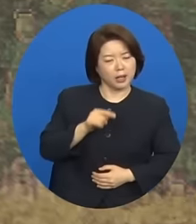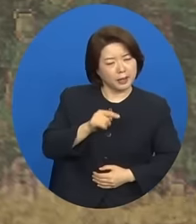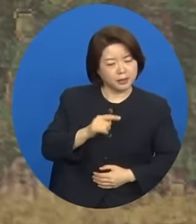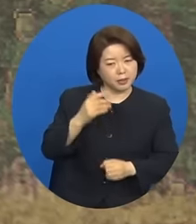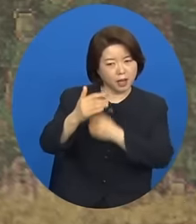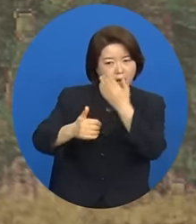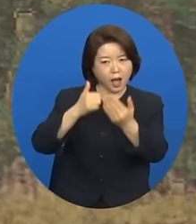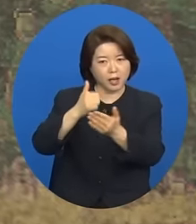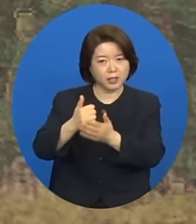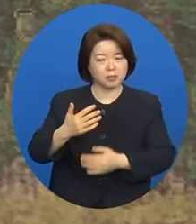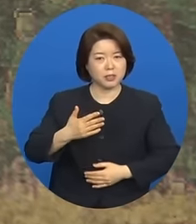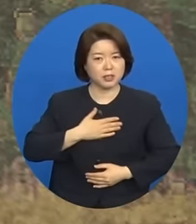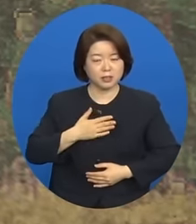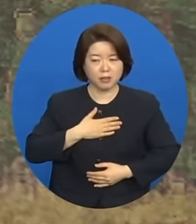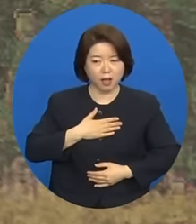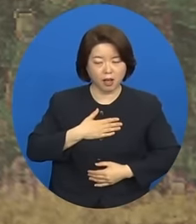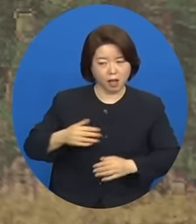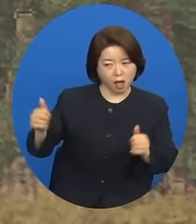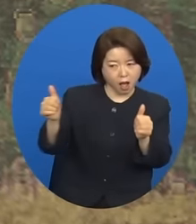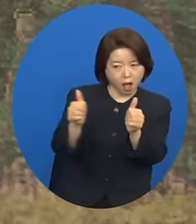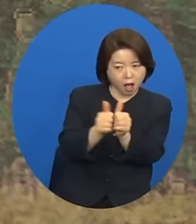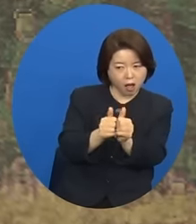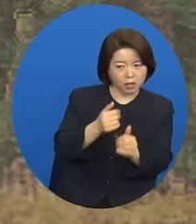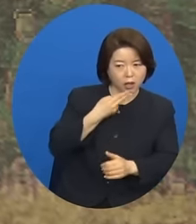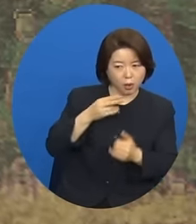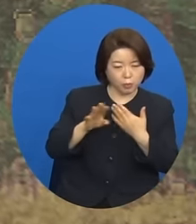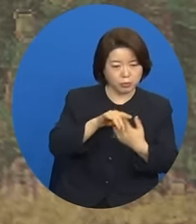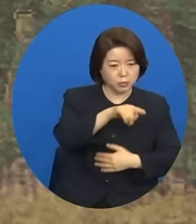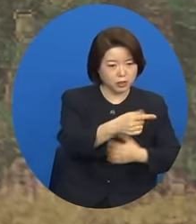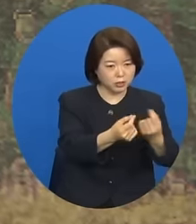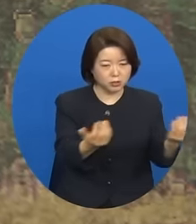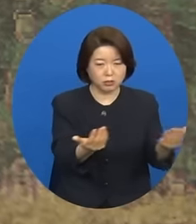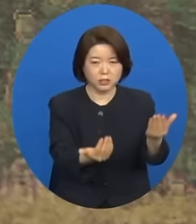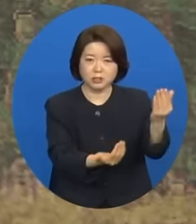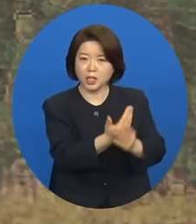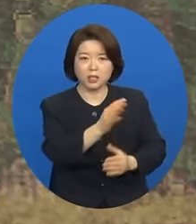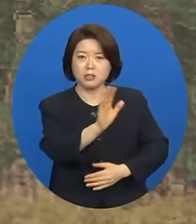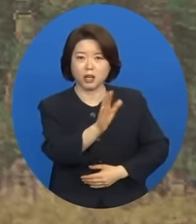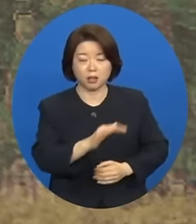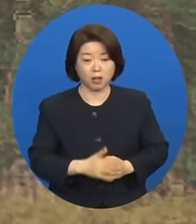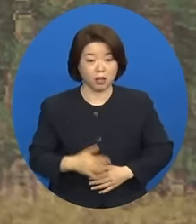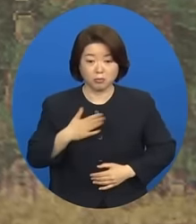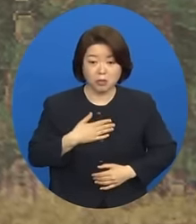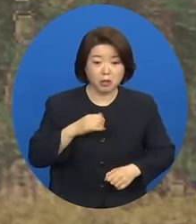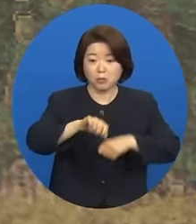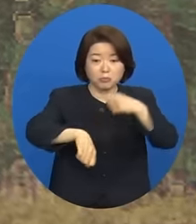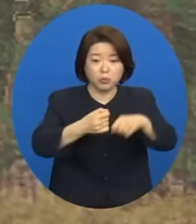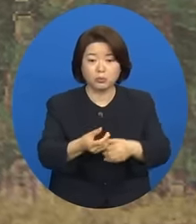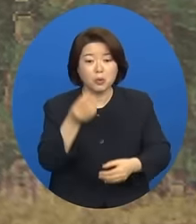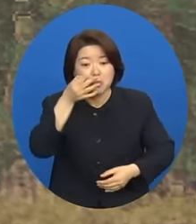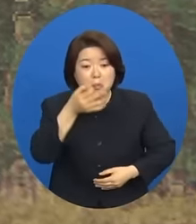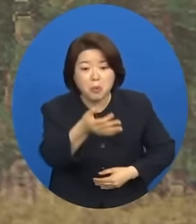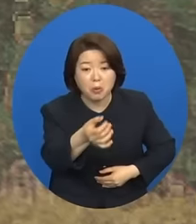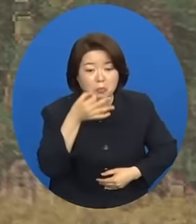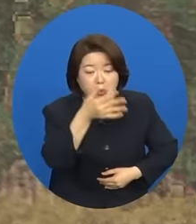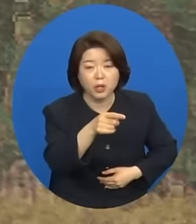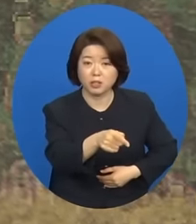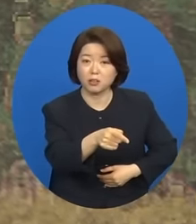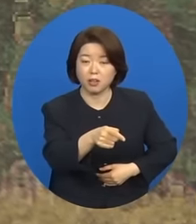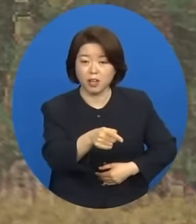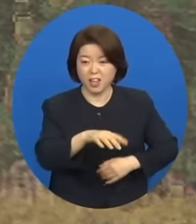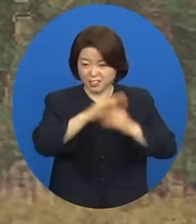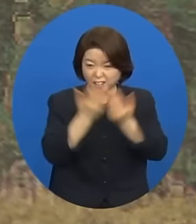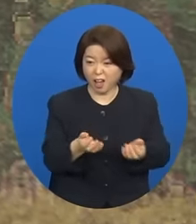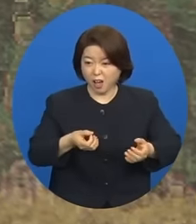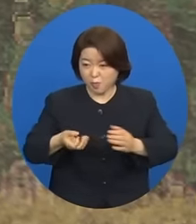함께 하시지 않고는 이런 일이 일어날 수가 없다. 내가 아무리 그 해봤자 동물들 어떻게 그렇게 하겠어요. 그러니까